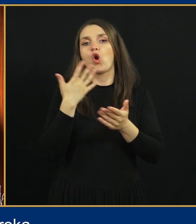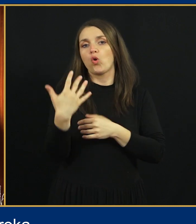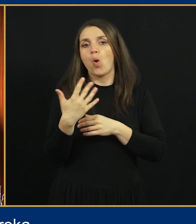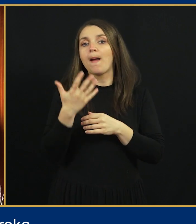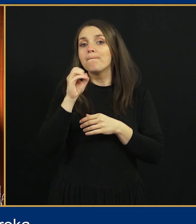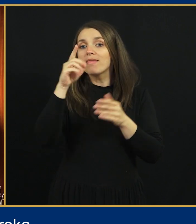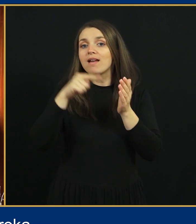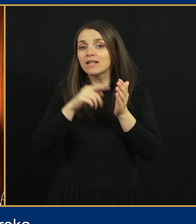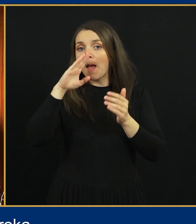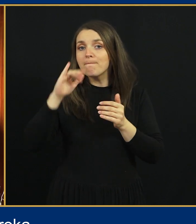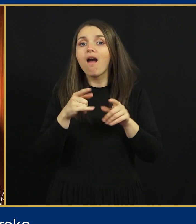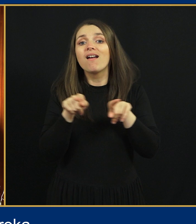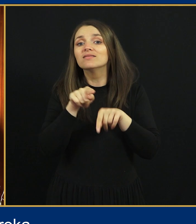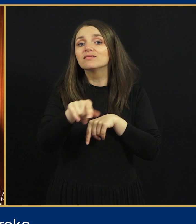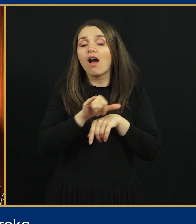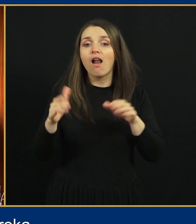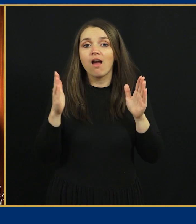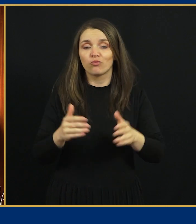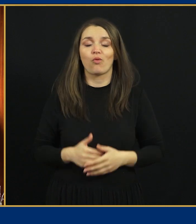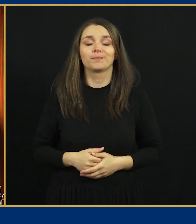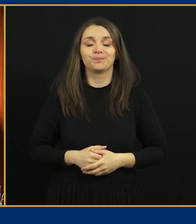roka 15. maja istega leta.